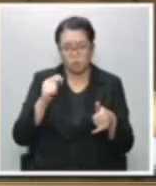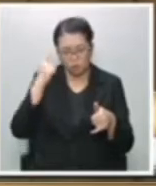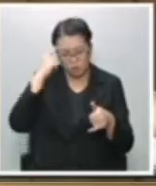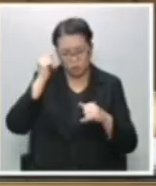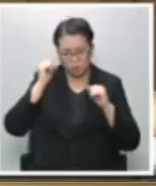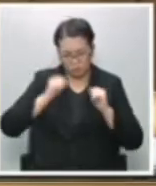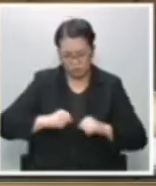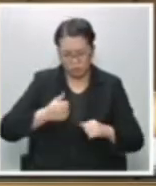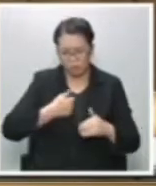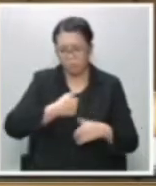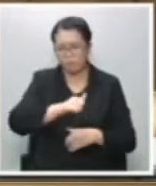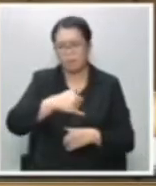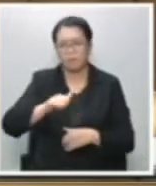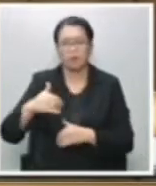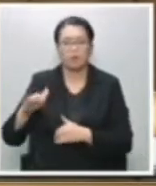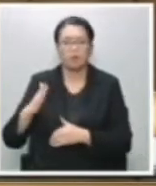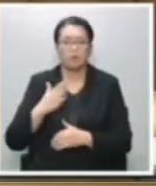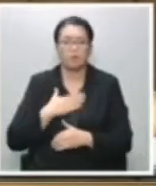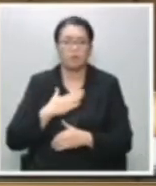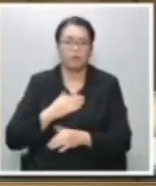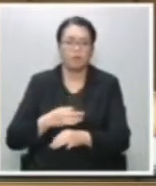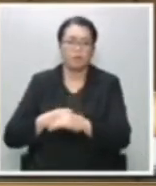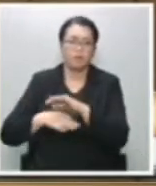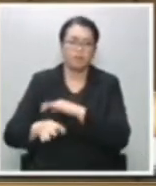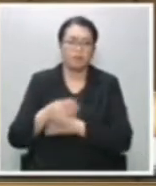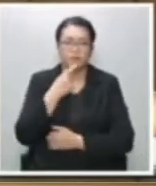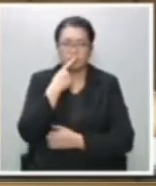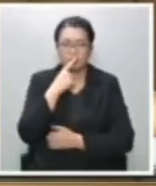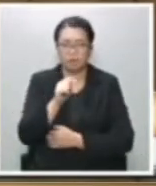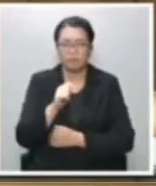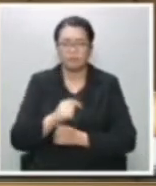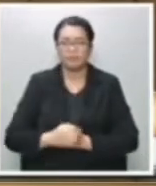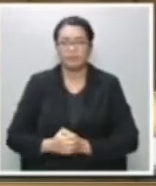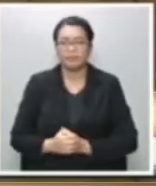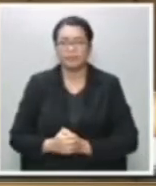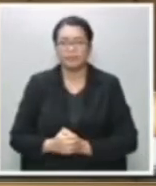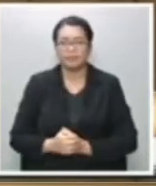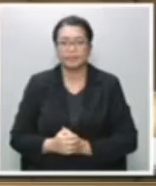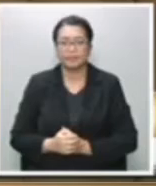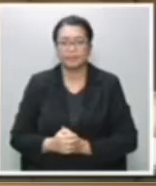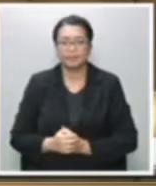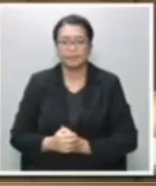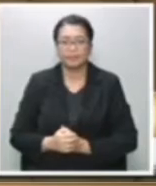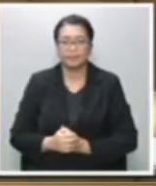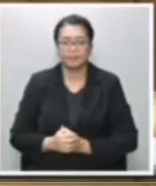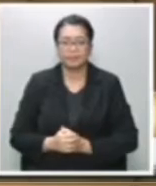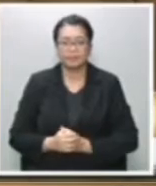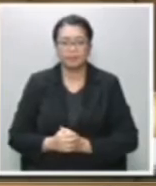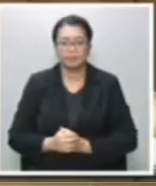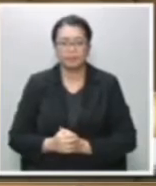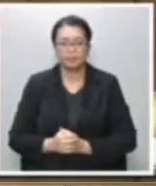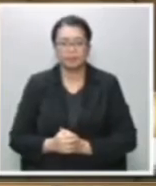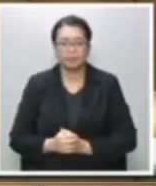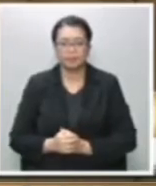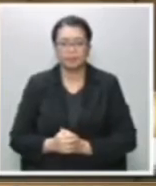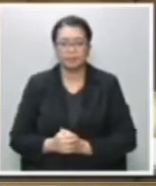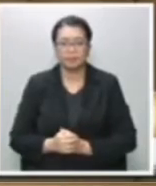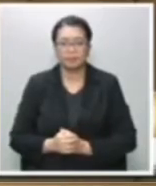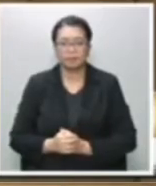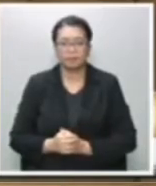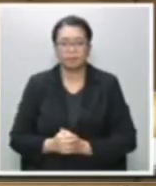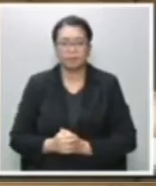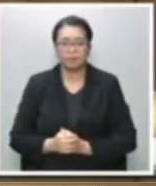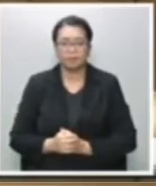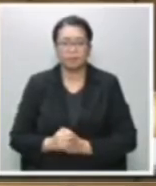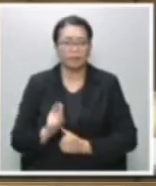ครับก็จึงให้ผมได้มาเรียนชี้แจงทางสภานะครับโดยที่ว่าเน้นย้ำ